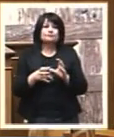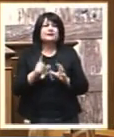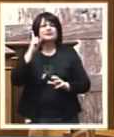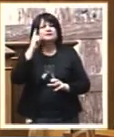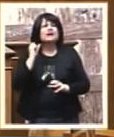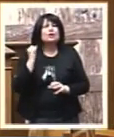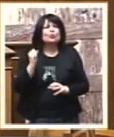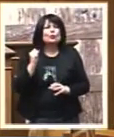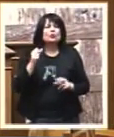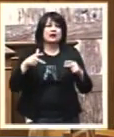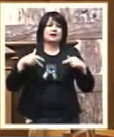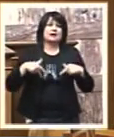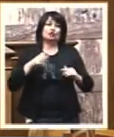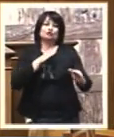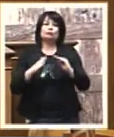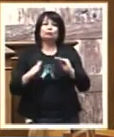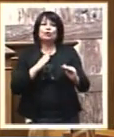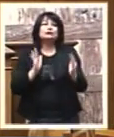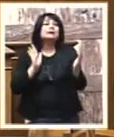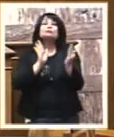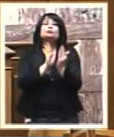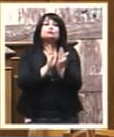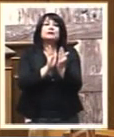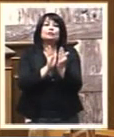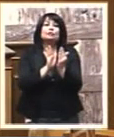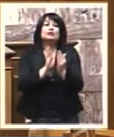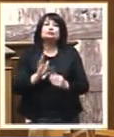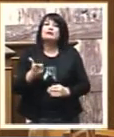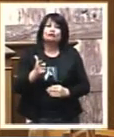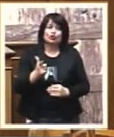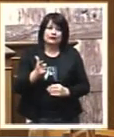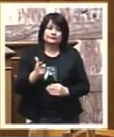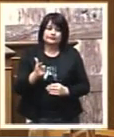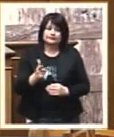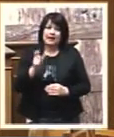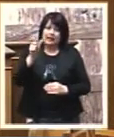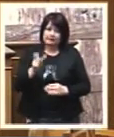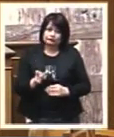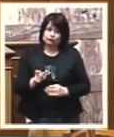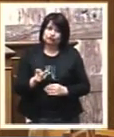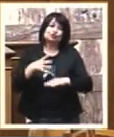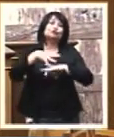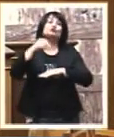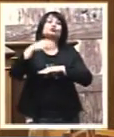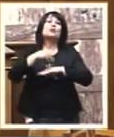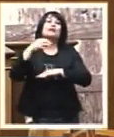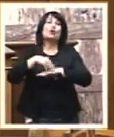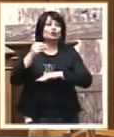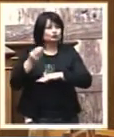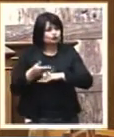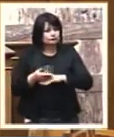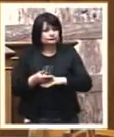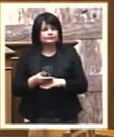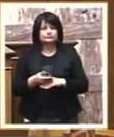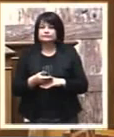γνώστης του κράτους πρόνοιας και της αντιμετώπισης της φτώχειας. Είναι Σουηδός,